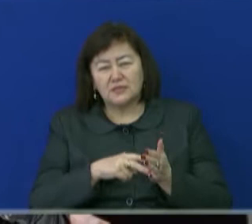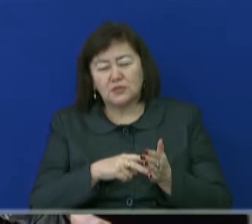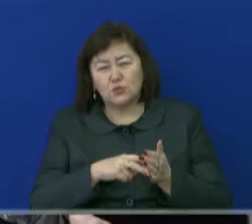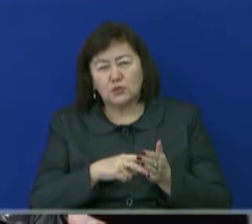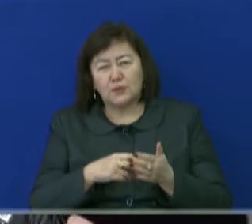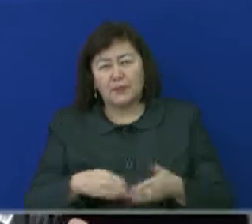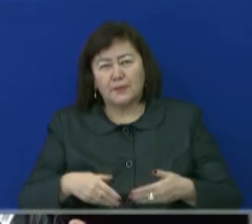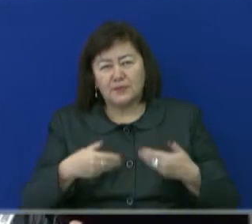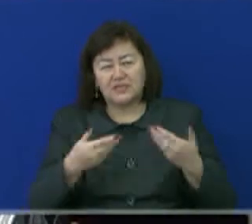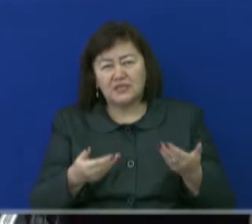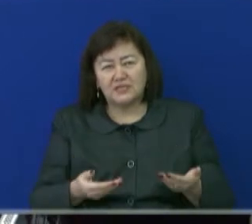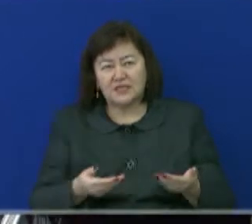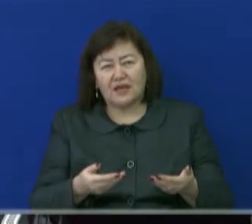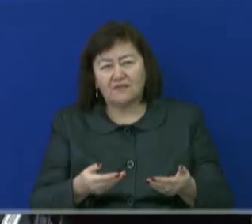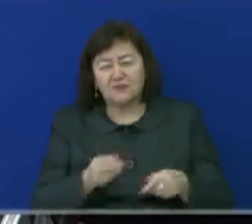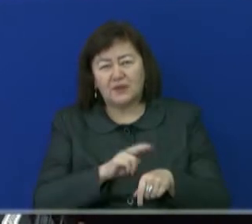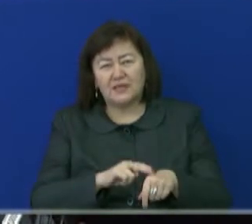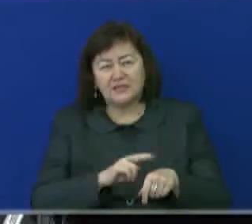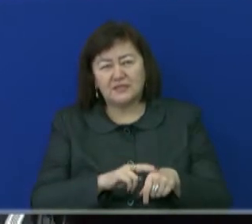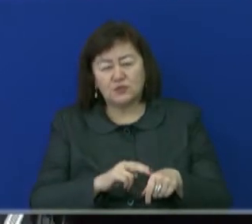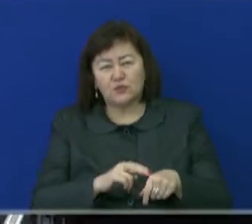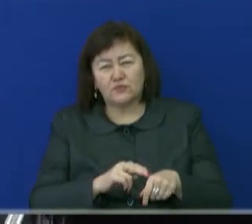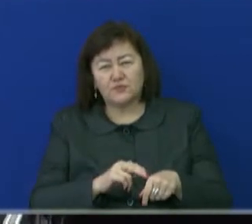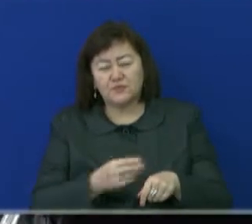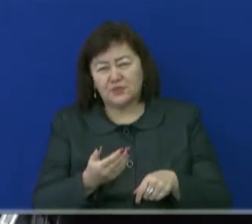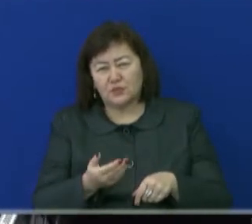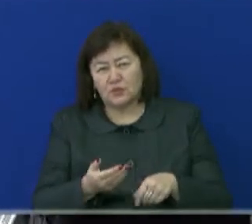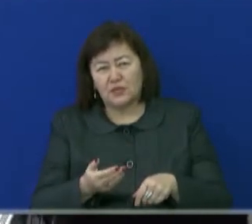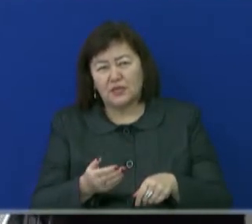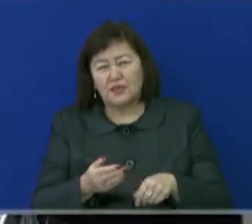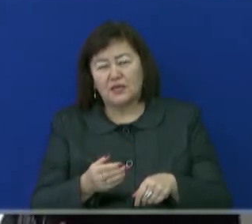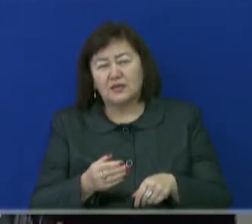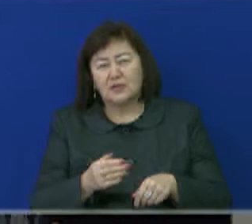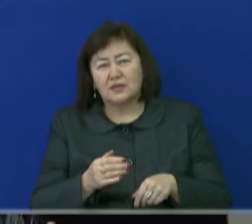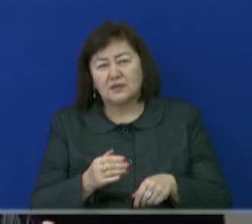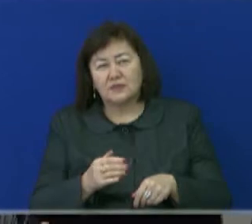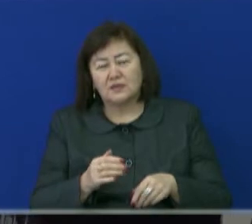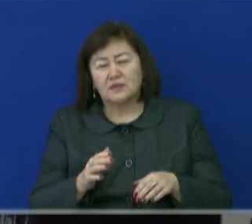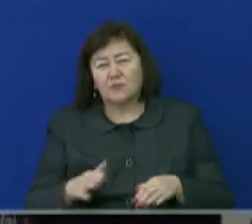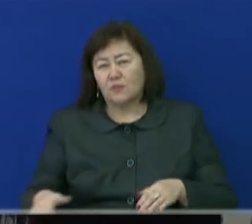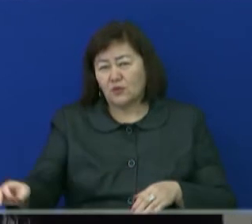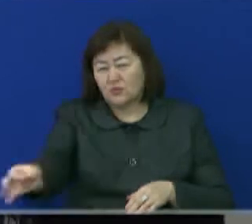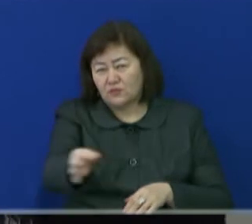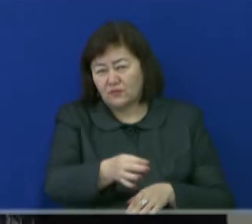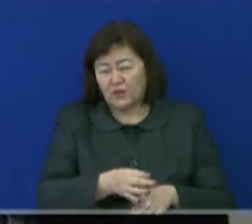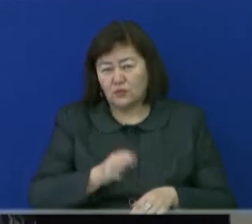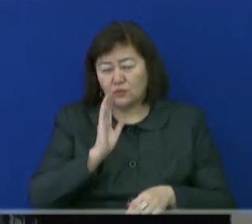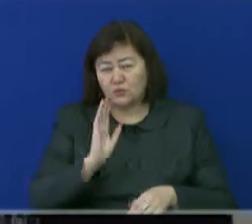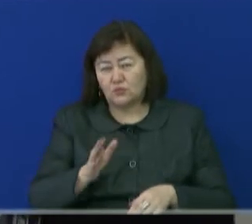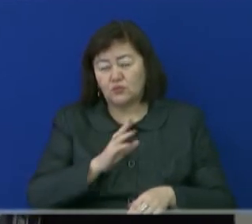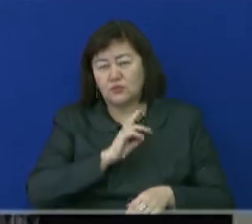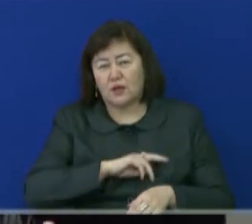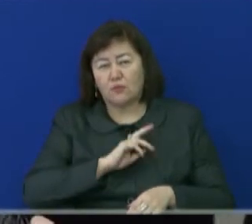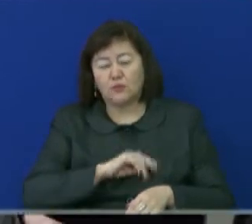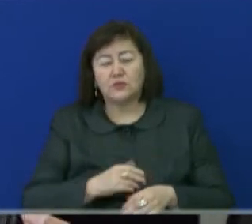қарастырып 20 жаңағы айтылған Ниваларды мына учаскелікке елді мекен жерде істеп жатқан солардың бәрін таратып бердік.